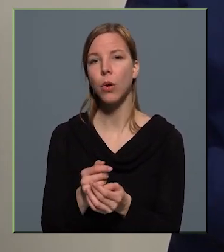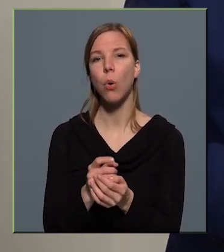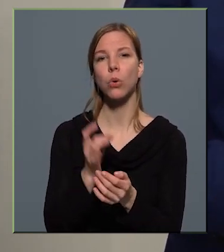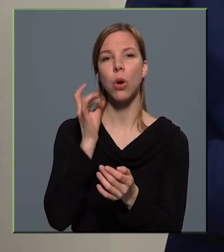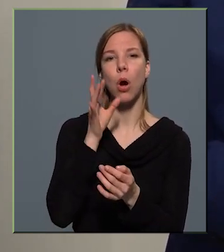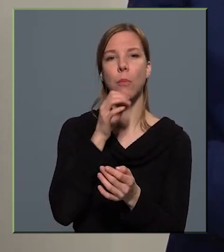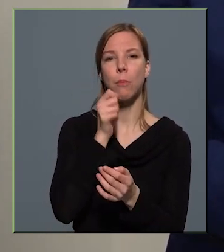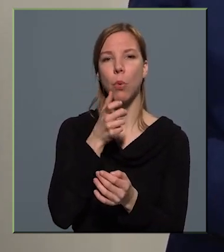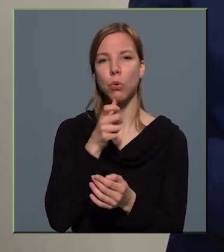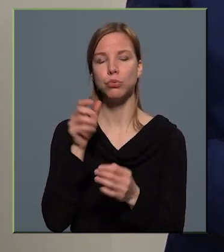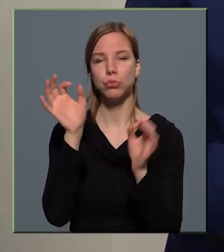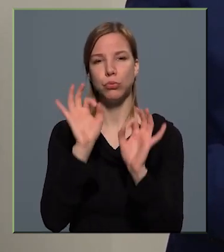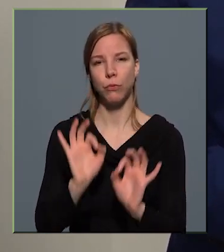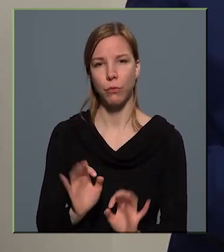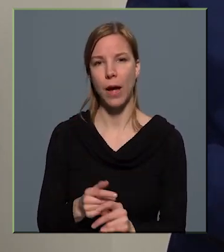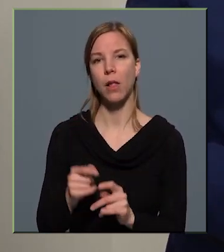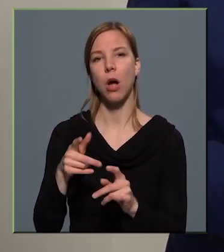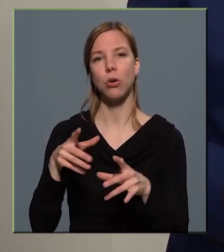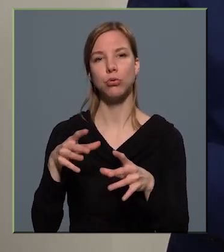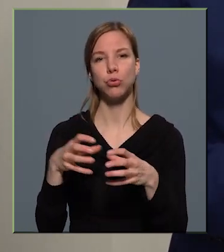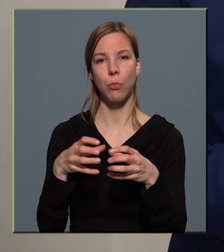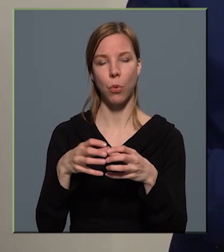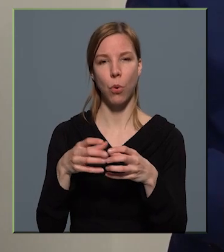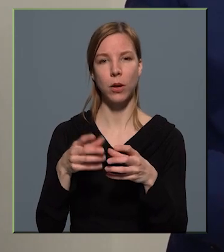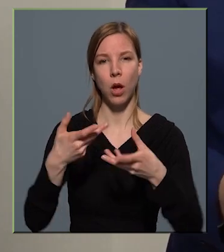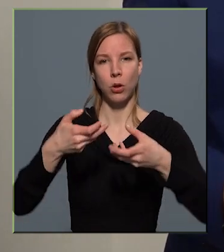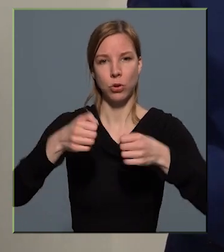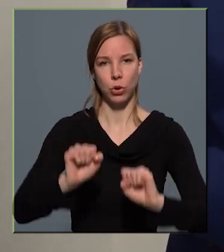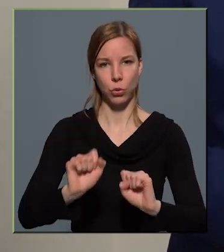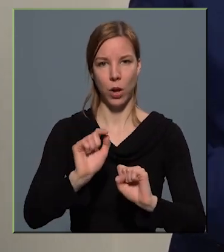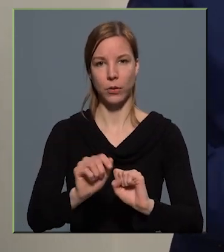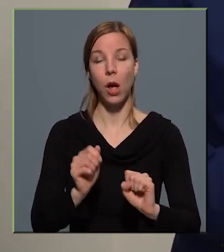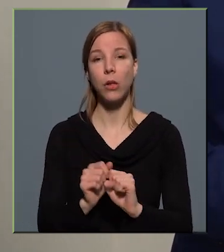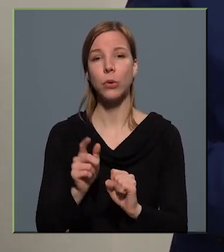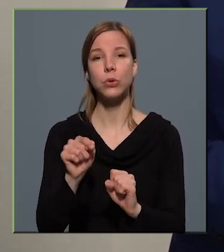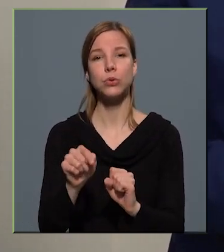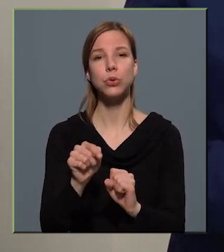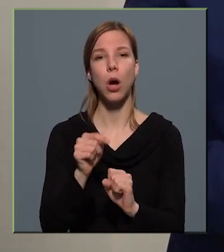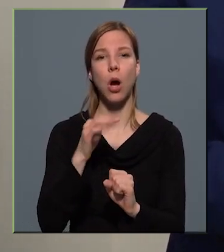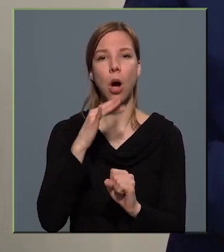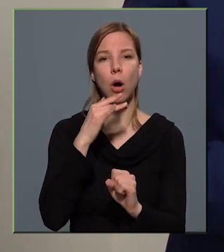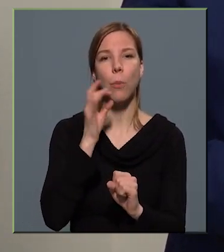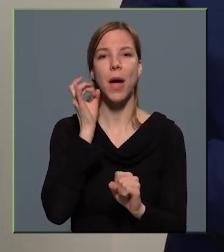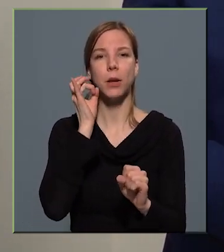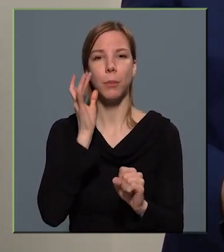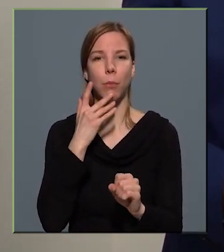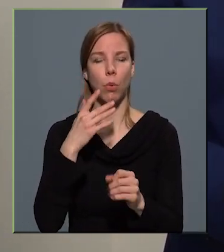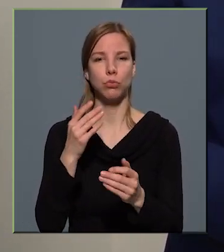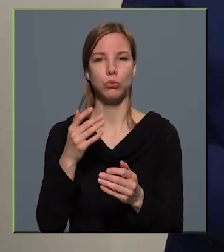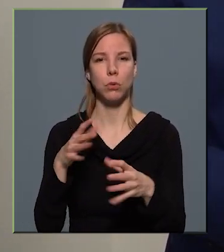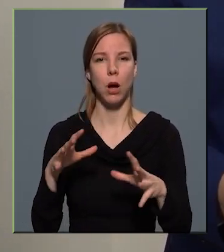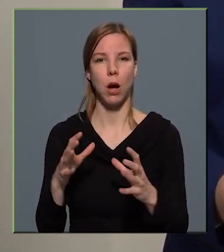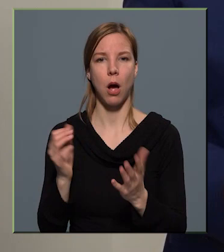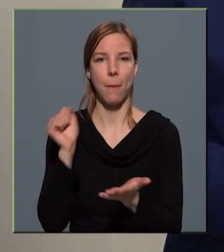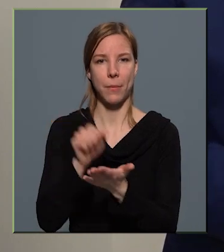vállalatcsoport legnagyobb tulajdonosa a Robert Bosch Stiftung, az Robert Bosch Alapítvány Németországban. Ez is